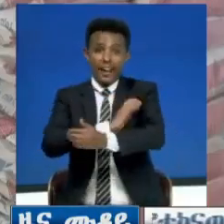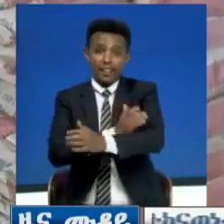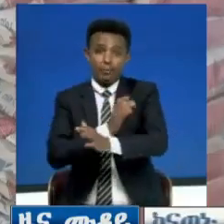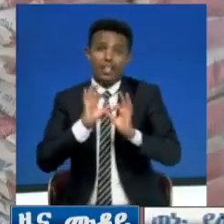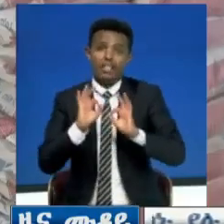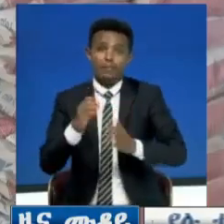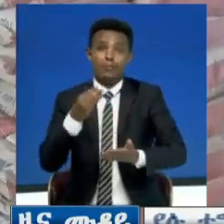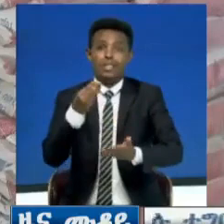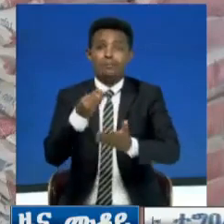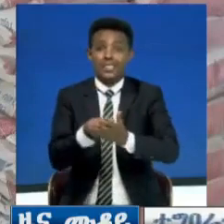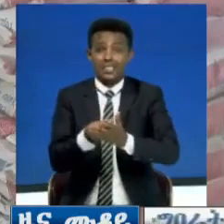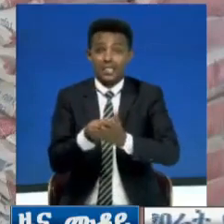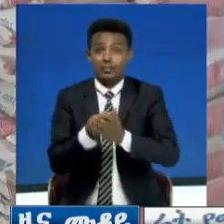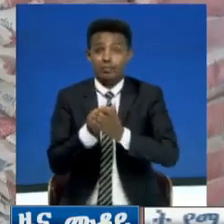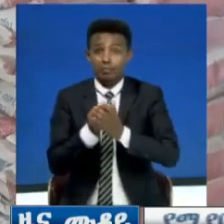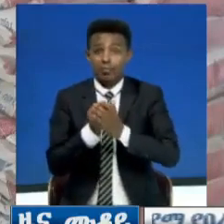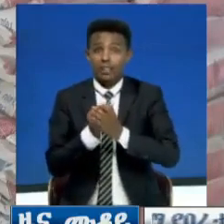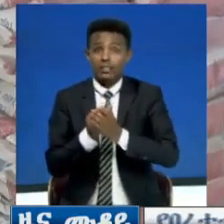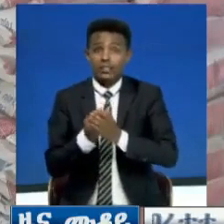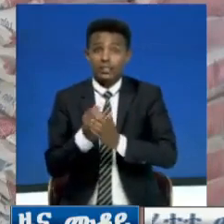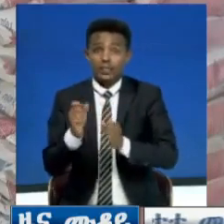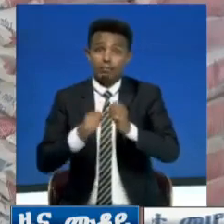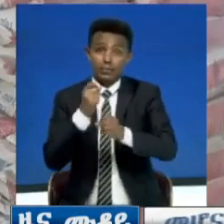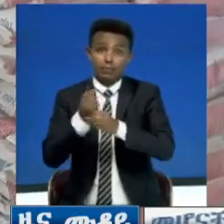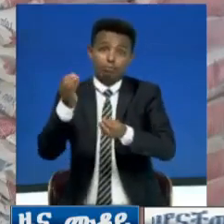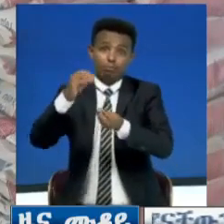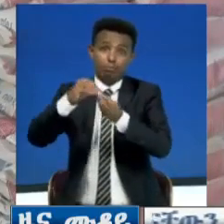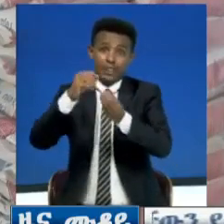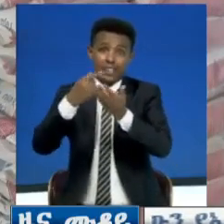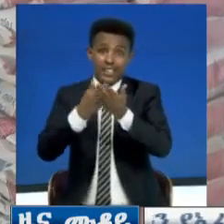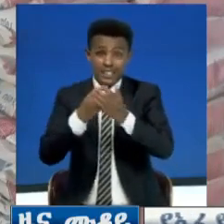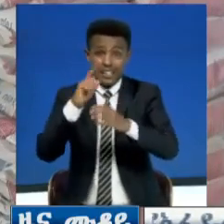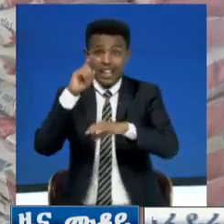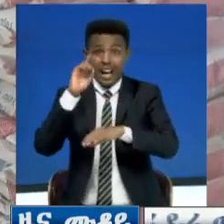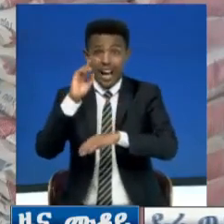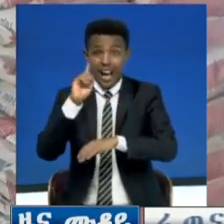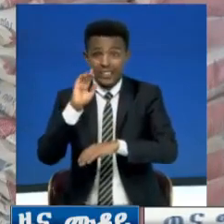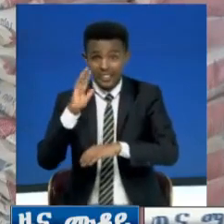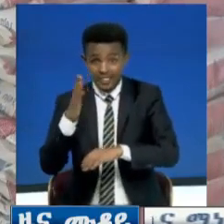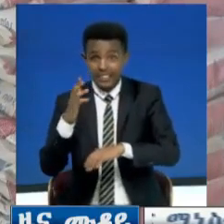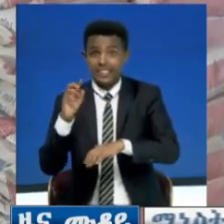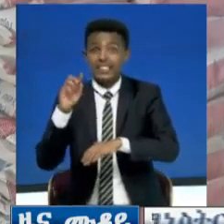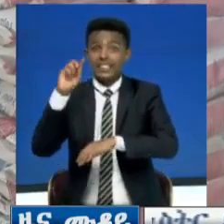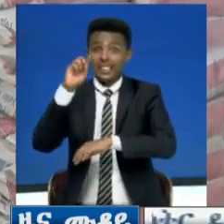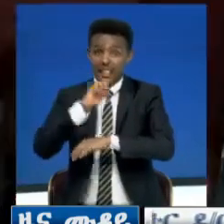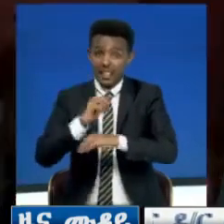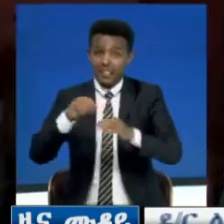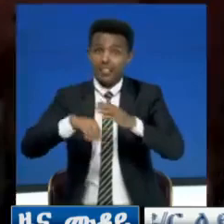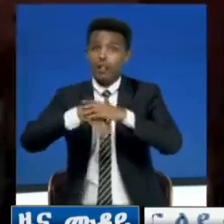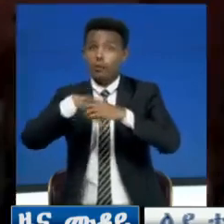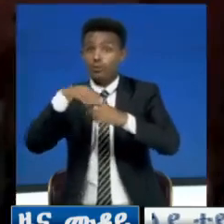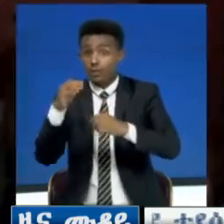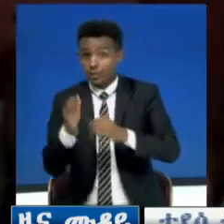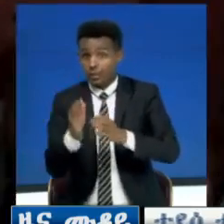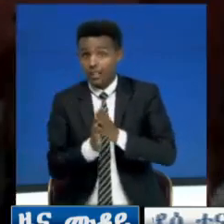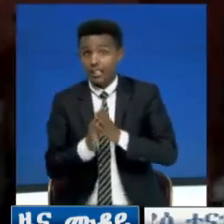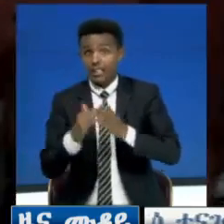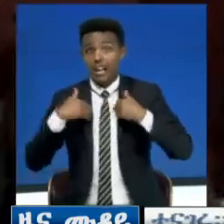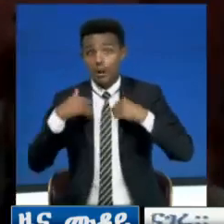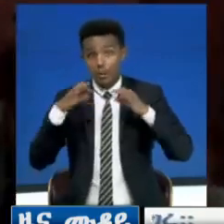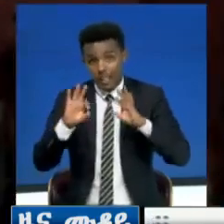ነው። ሰጮቹም እርሚያቸው ዘለግ ይበልልን፣ ከእንዲህ ያለው ቀን ያውጣን፣ ያለው ለሌለው ያካፍል።